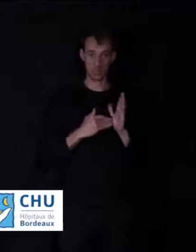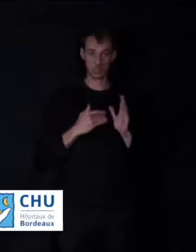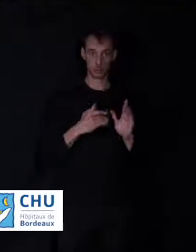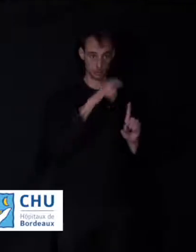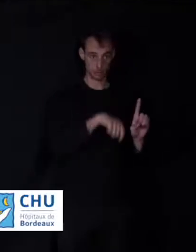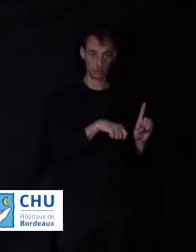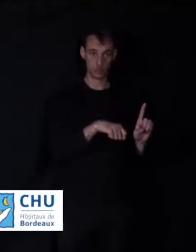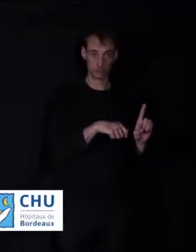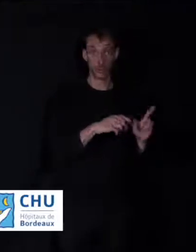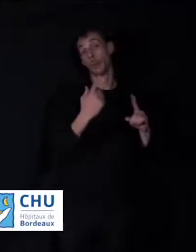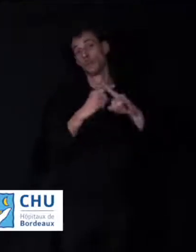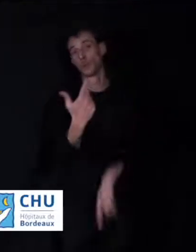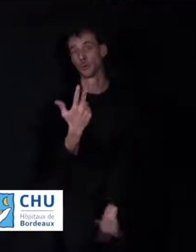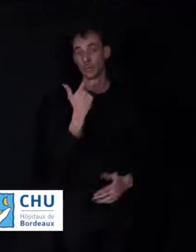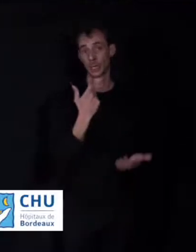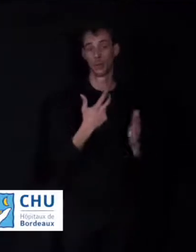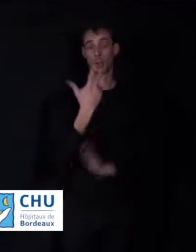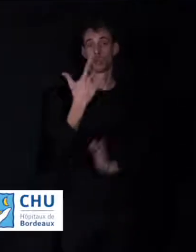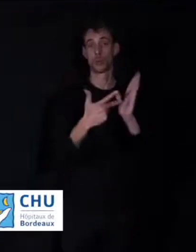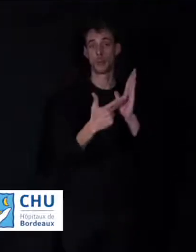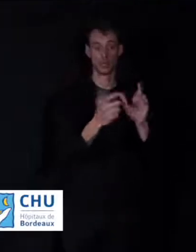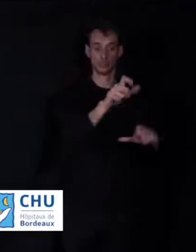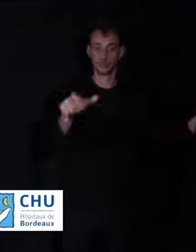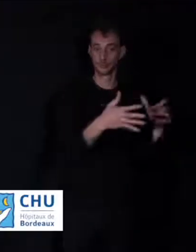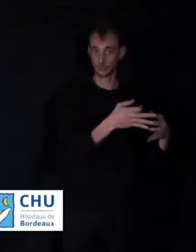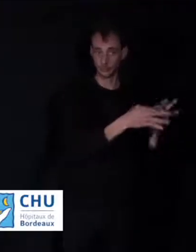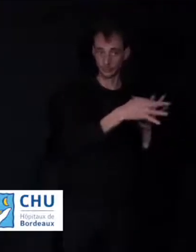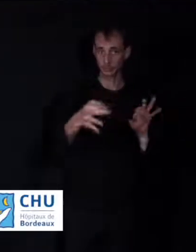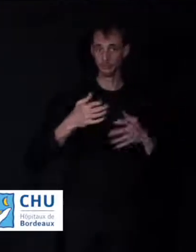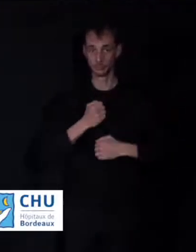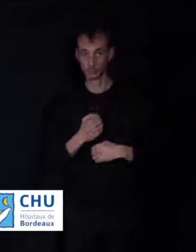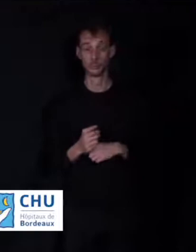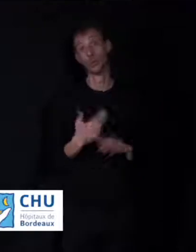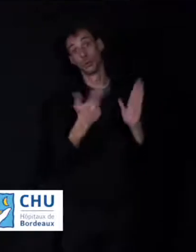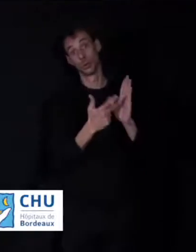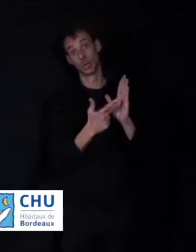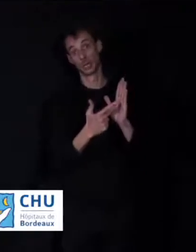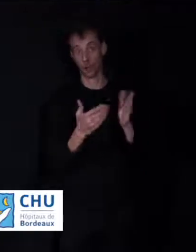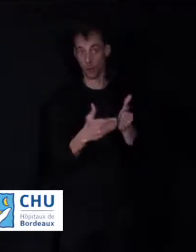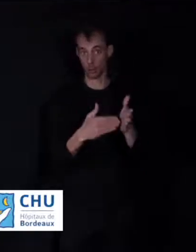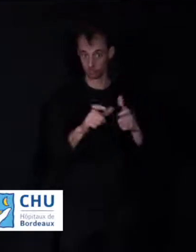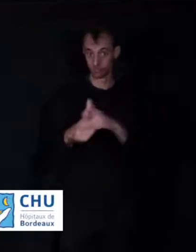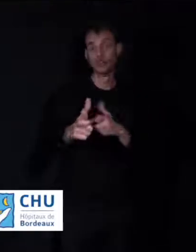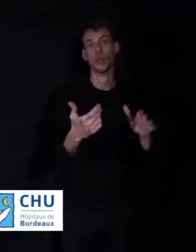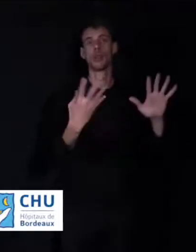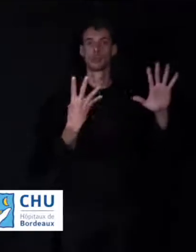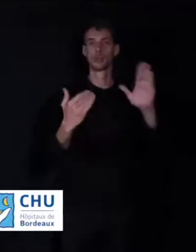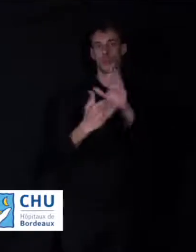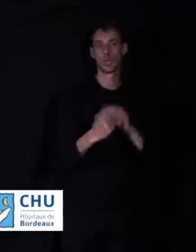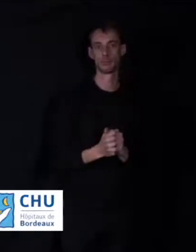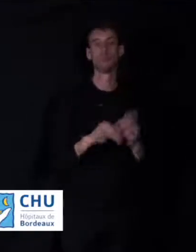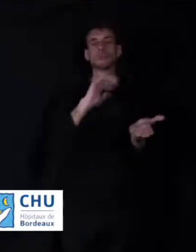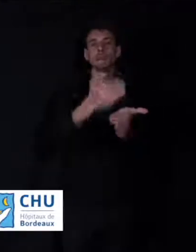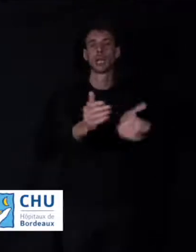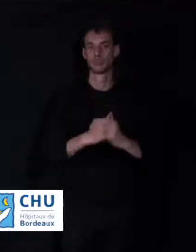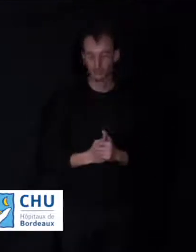3, 3000 personnes. 3000 personnes fois 3, 9000 personnes. Et j'arrête là, c'est l'épidémie